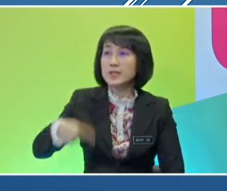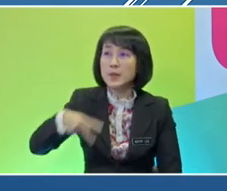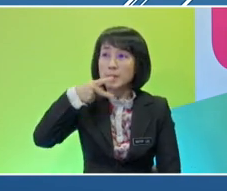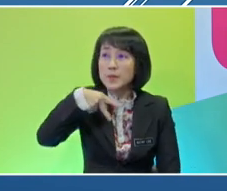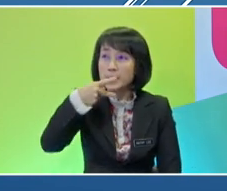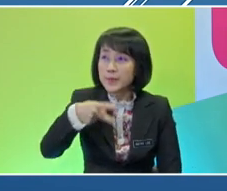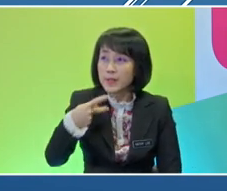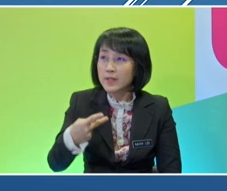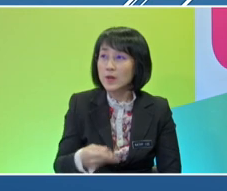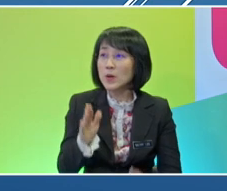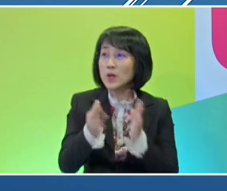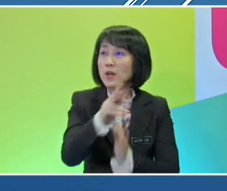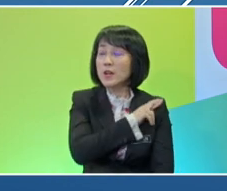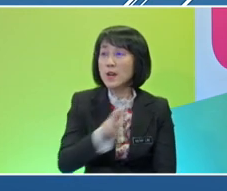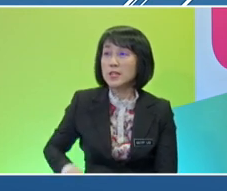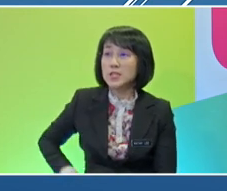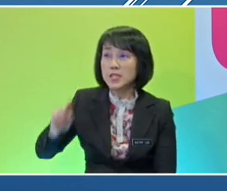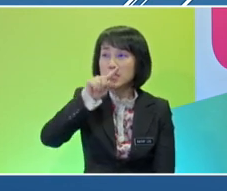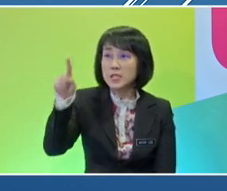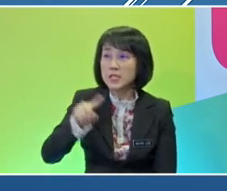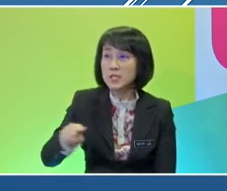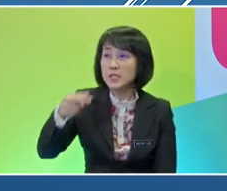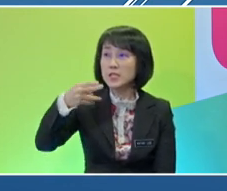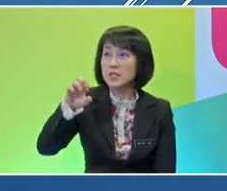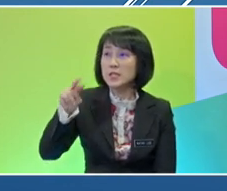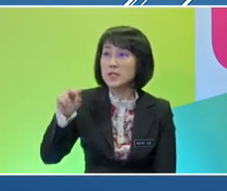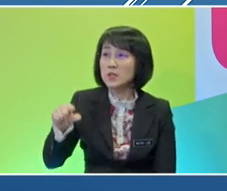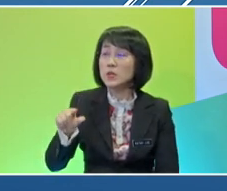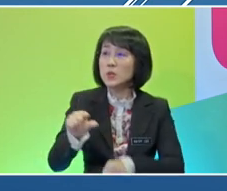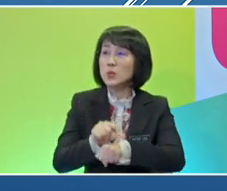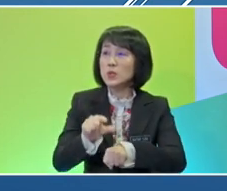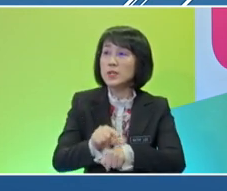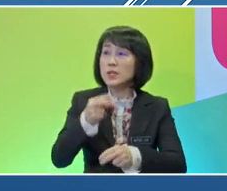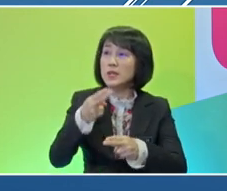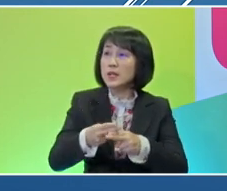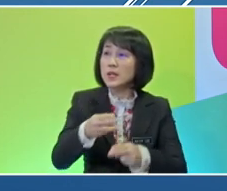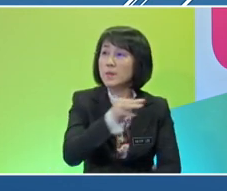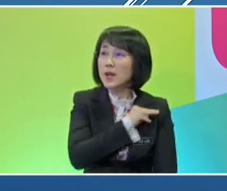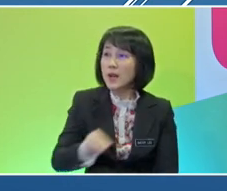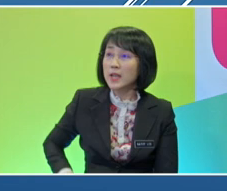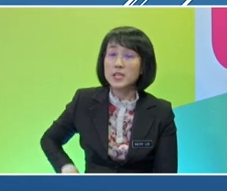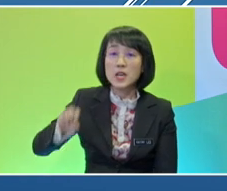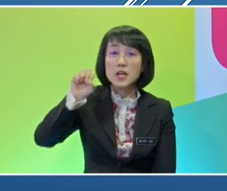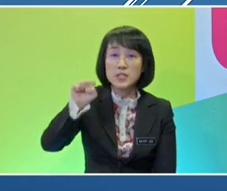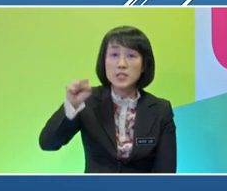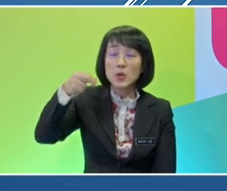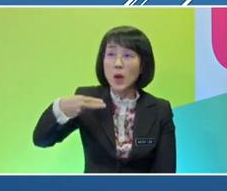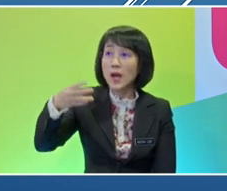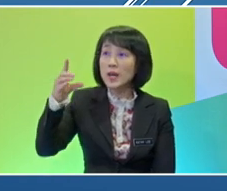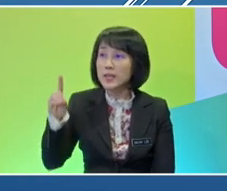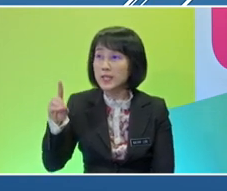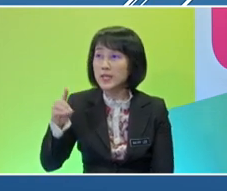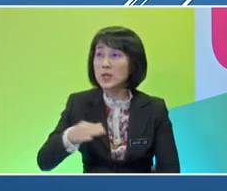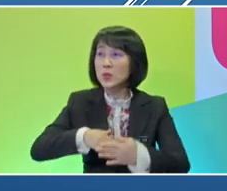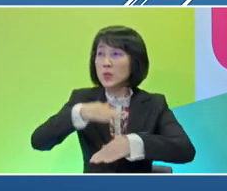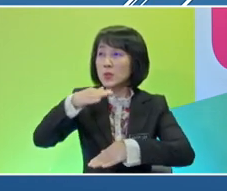pemerintahan oleh raja menggunakan gelaran Malaysia dan berpusat dizania wujud antara